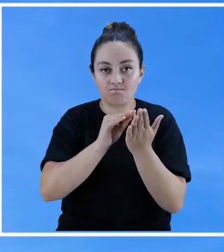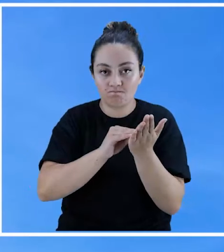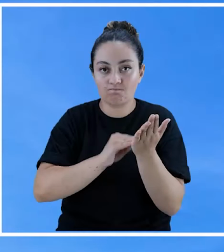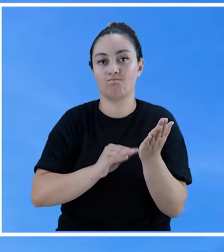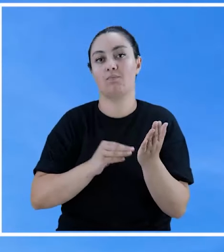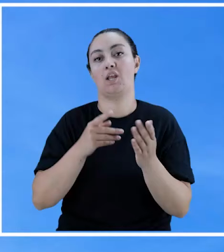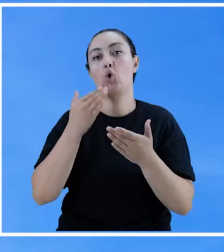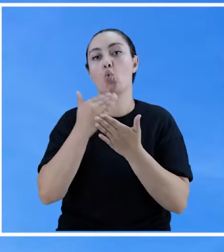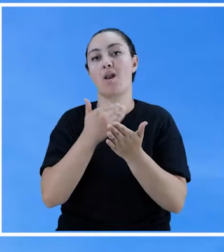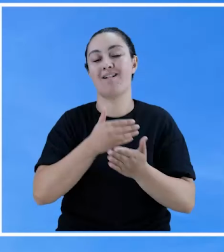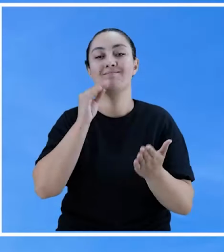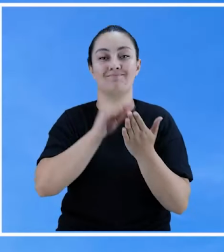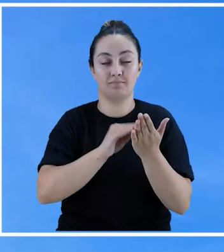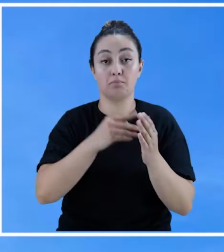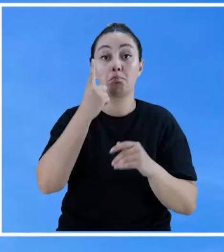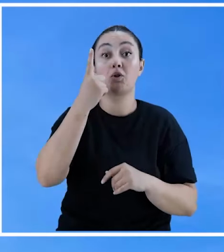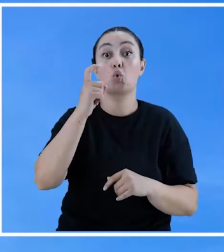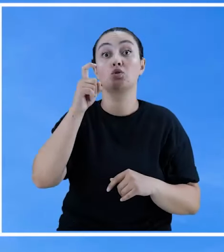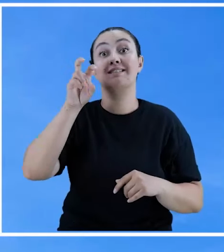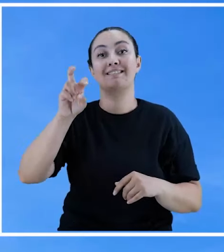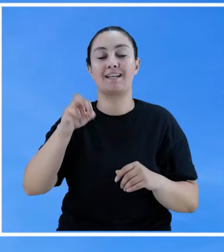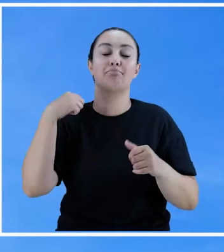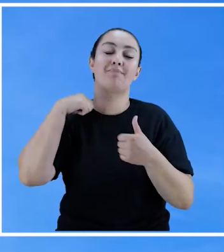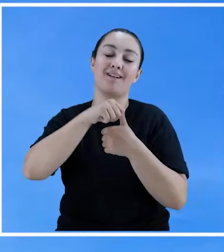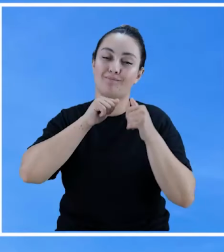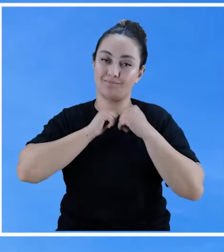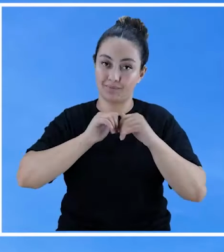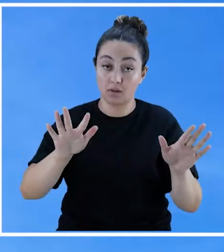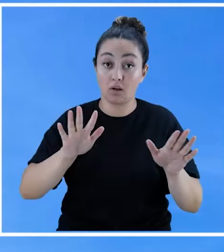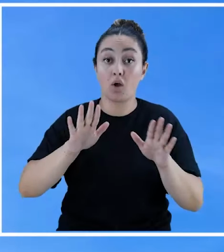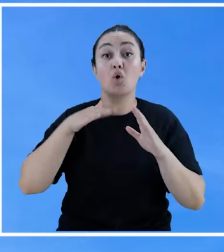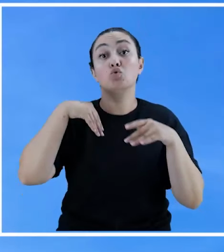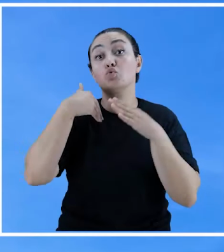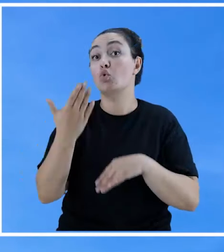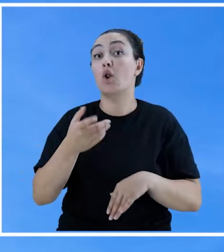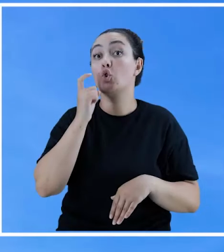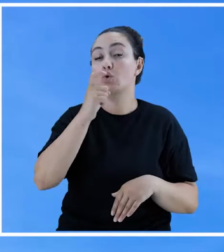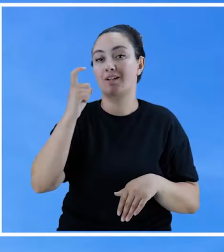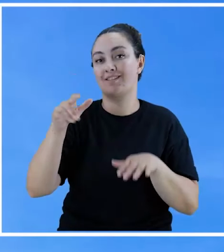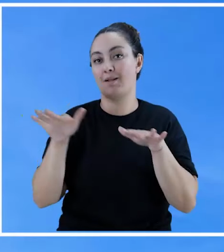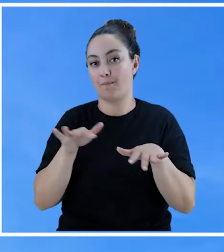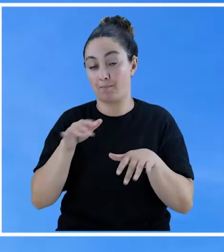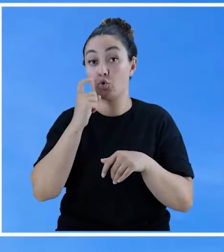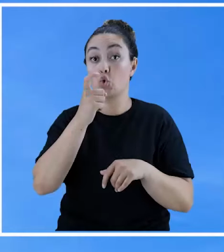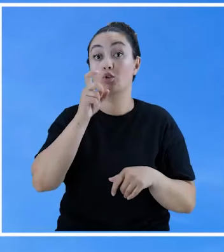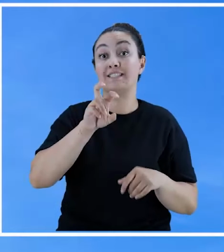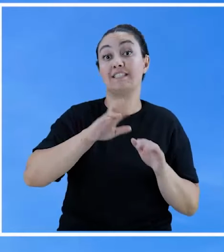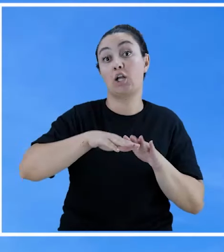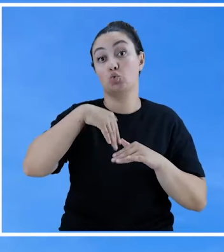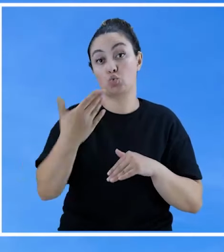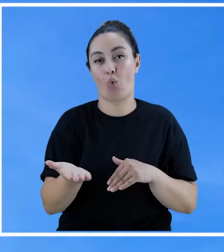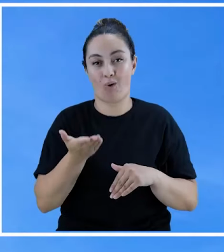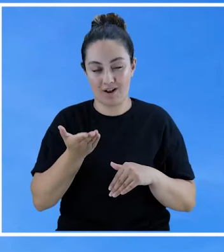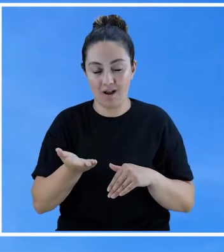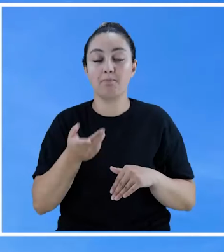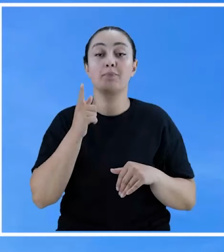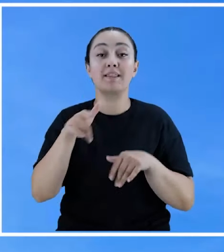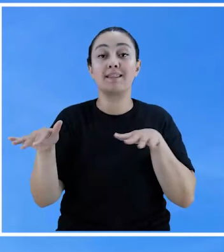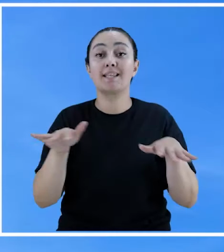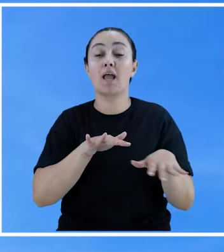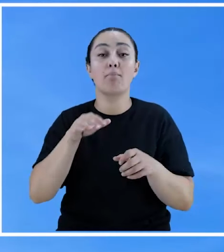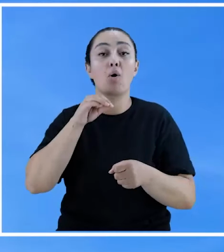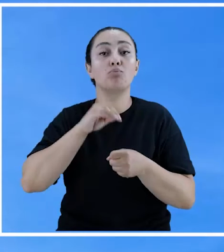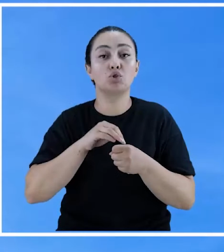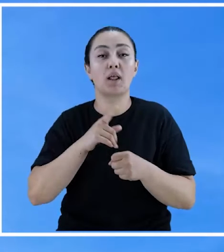uygulanmaya başlandı. Daha sonra 1998 yılında bir yönetmelik yayınlandı. Ama 99 depremi yaşadık 98'den sonra.